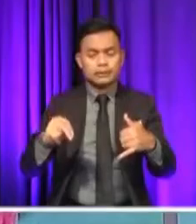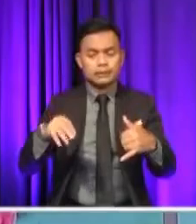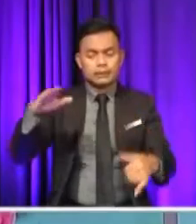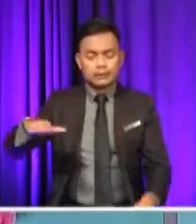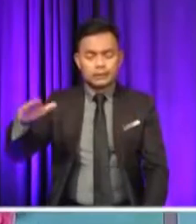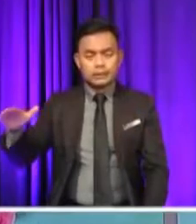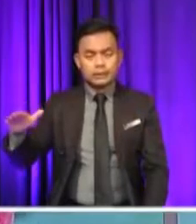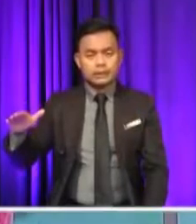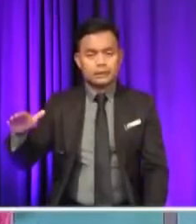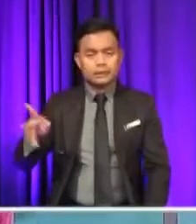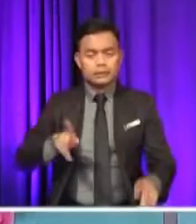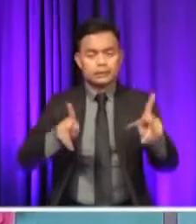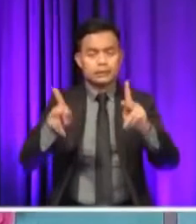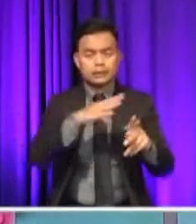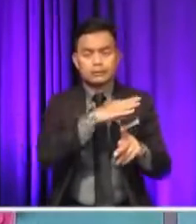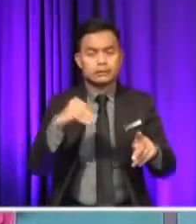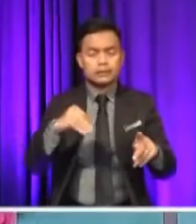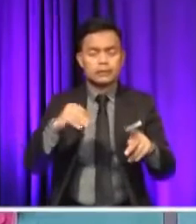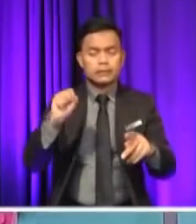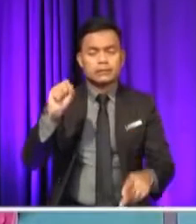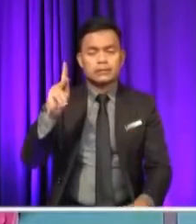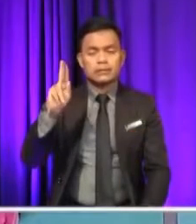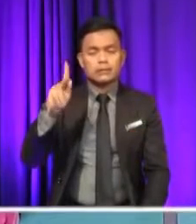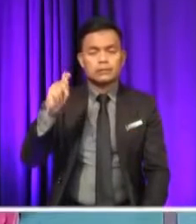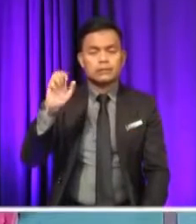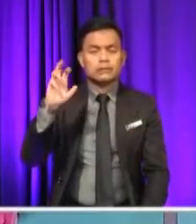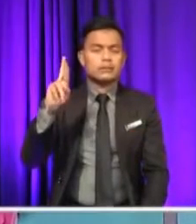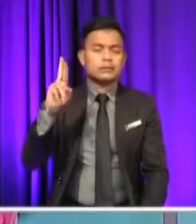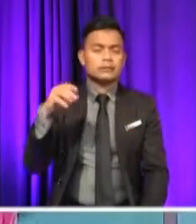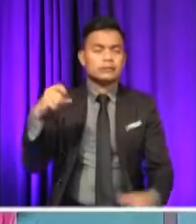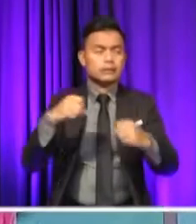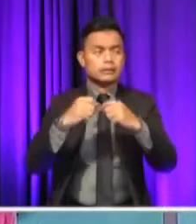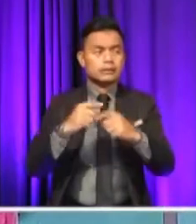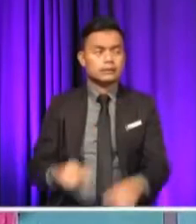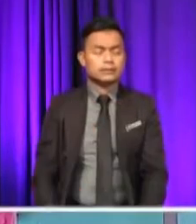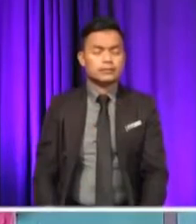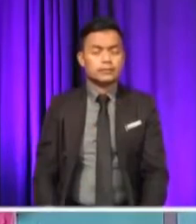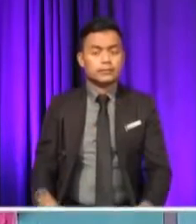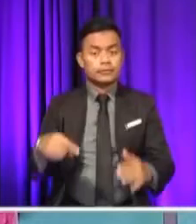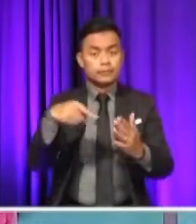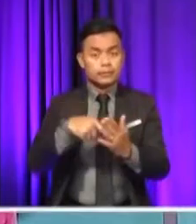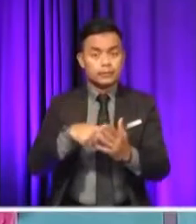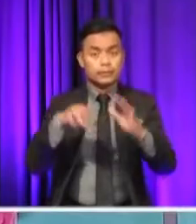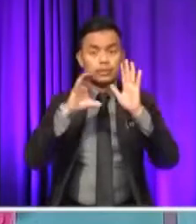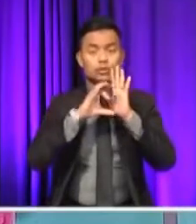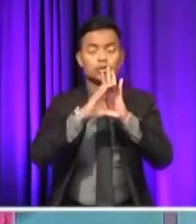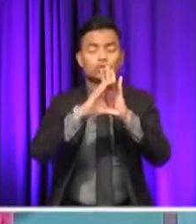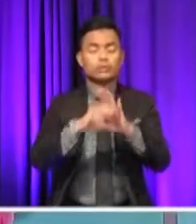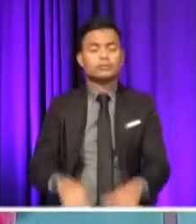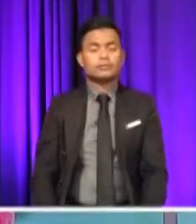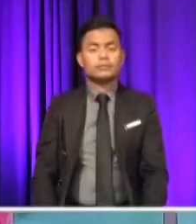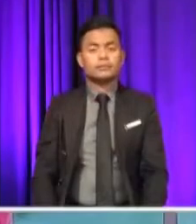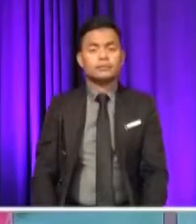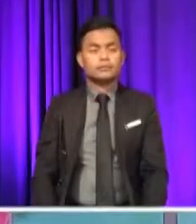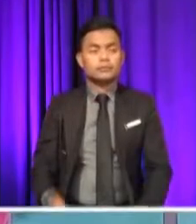radiator kereta dan skuter elektrik. Okey, ni ini contoh kereta motor arus terus. Okey, kat studio pun